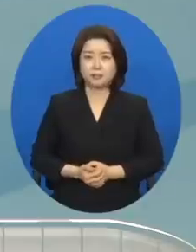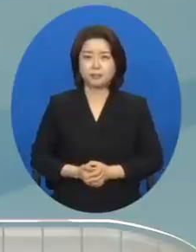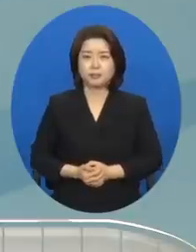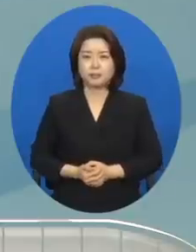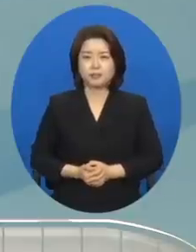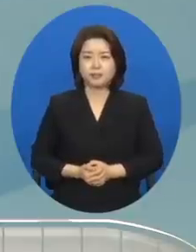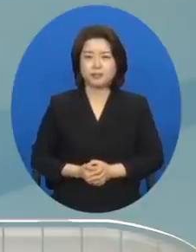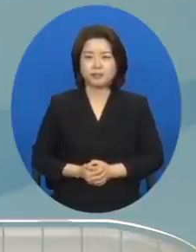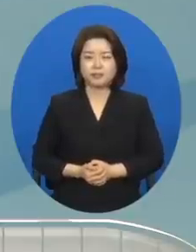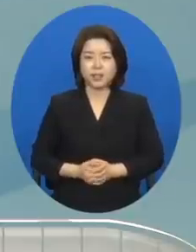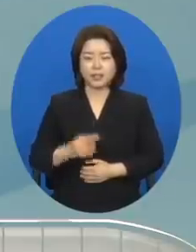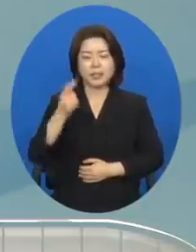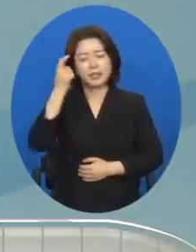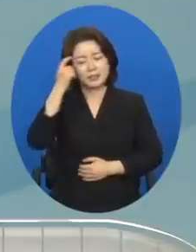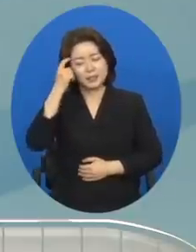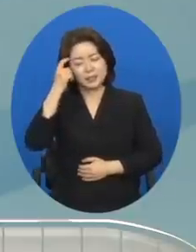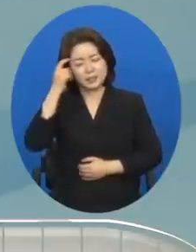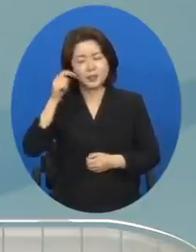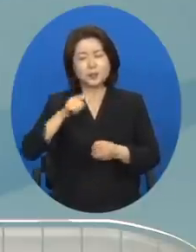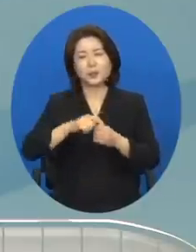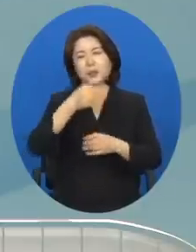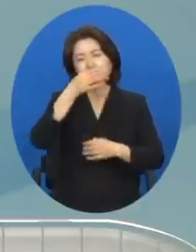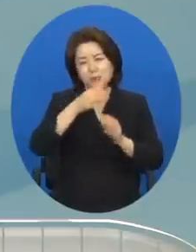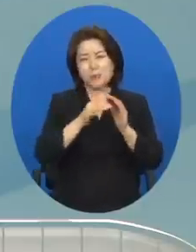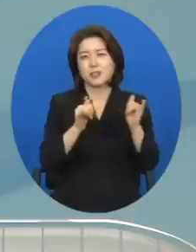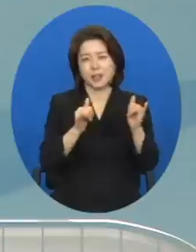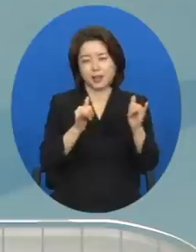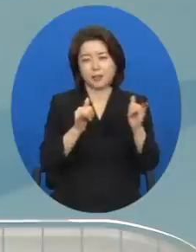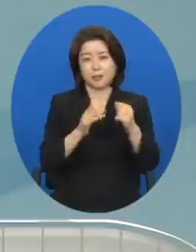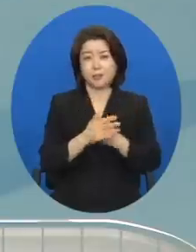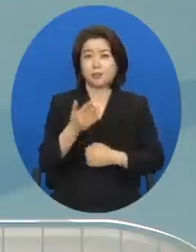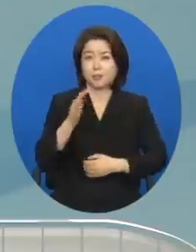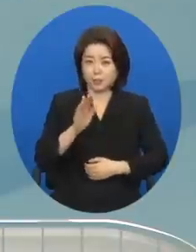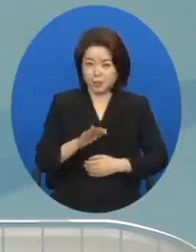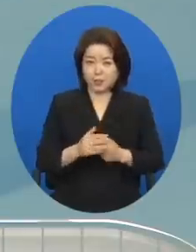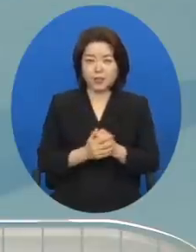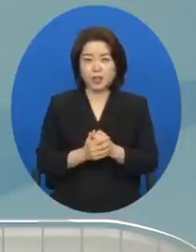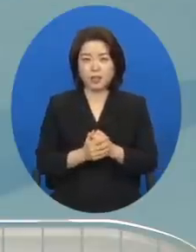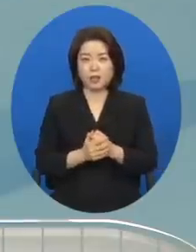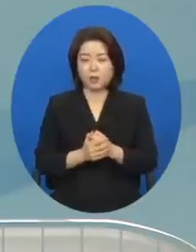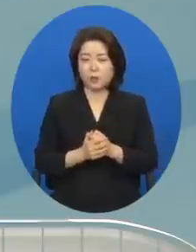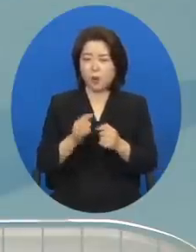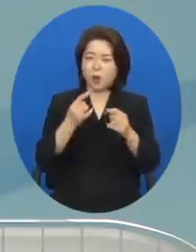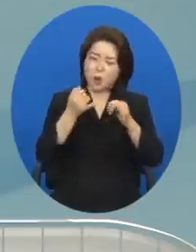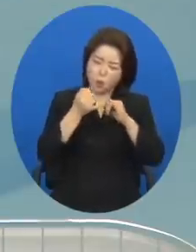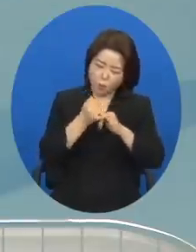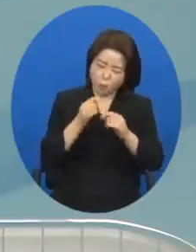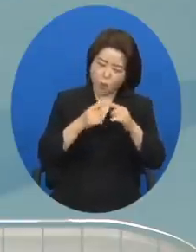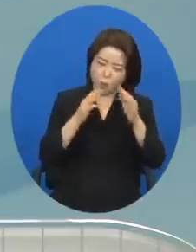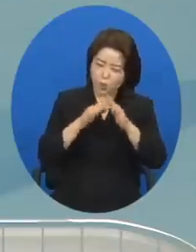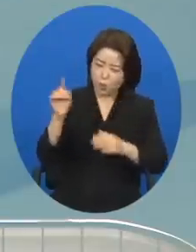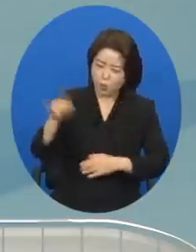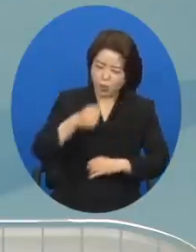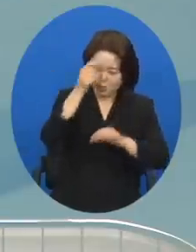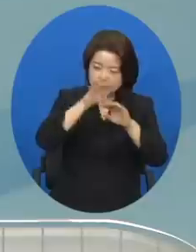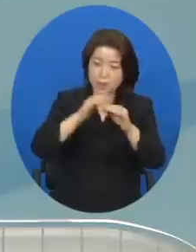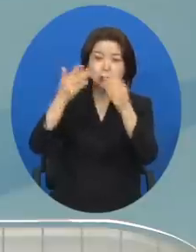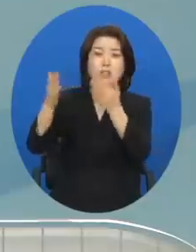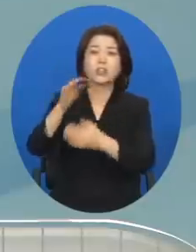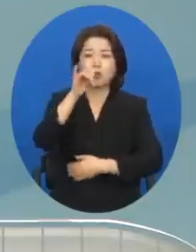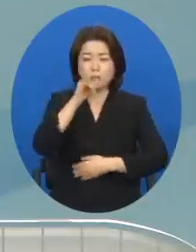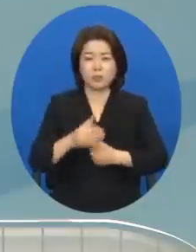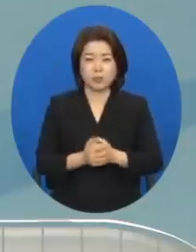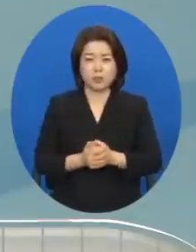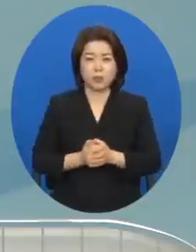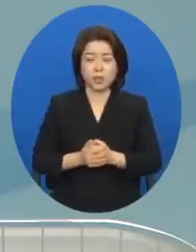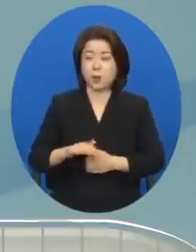아주 정신적으로 힘드신 분인데, 그런데 꼭 교회를 와서 예배는 드리시겠다는 거예요.